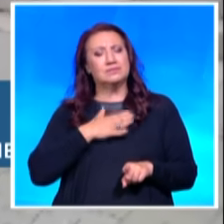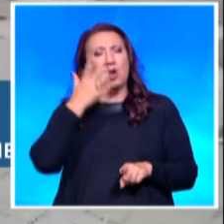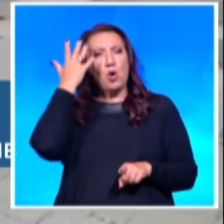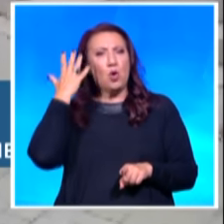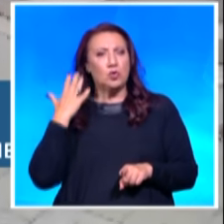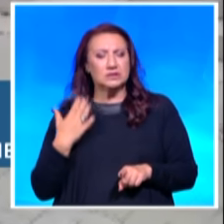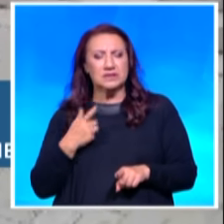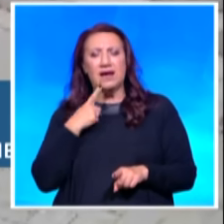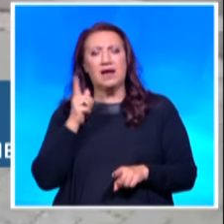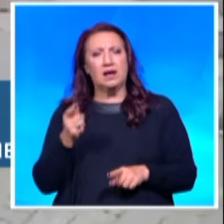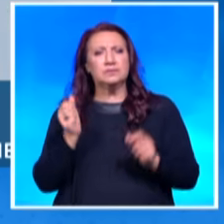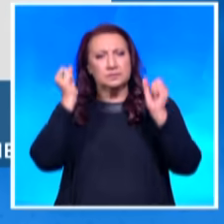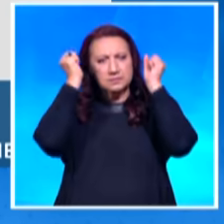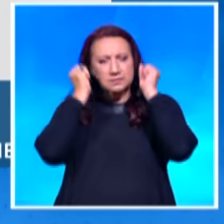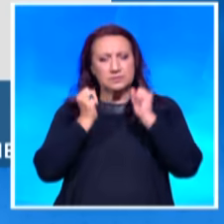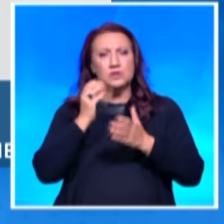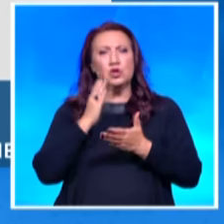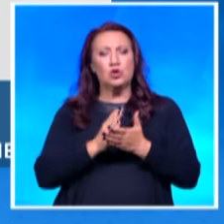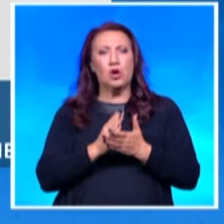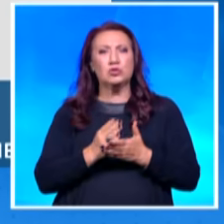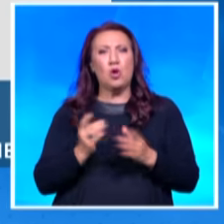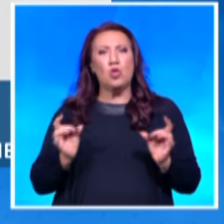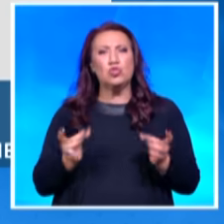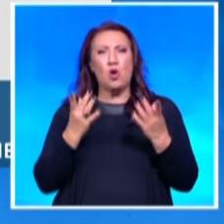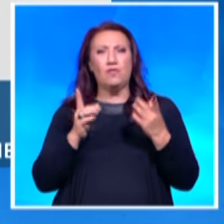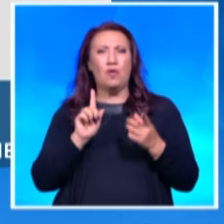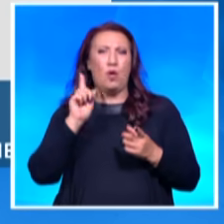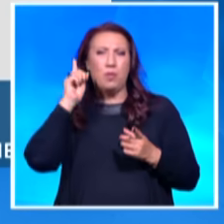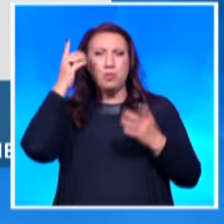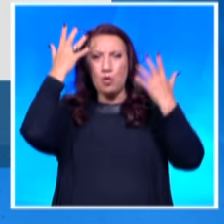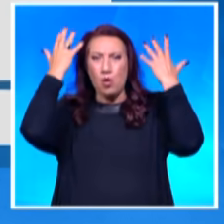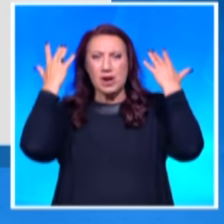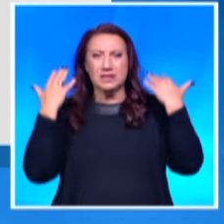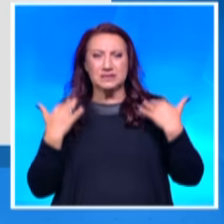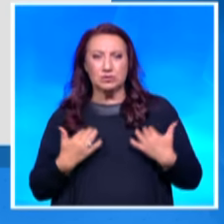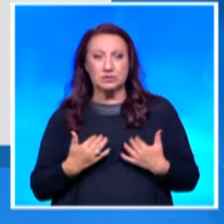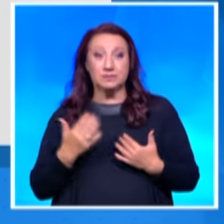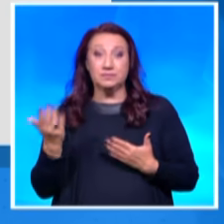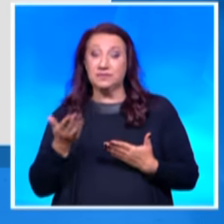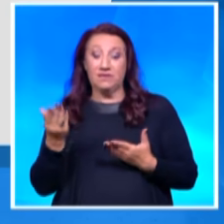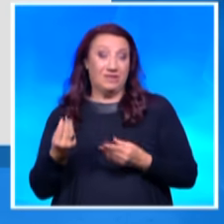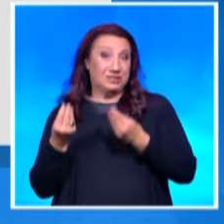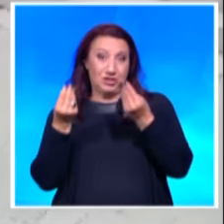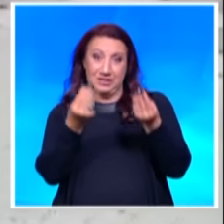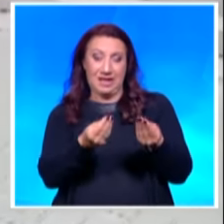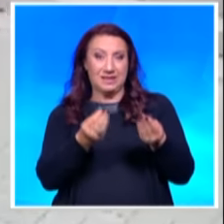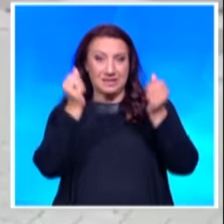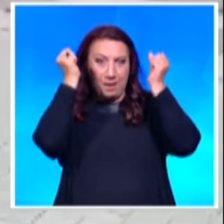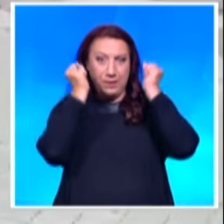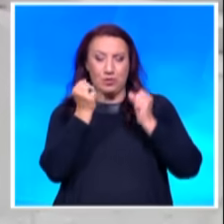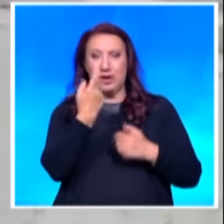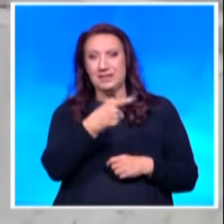на възстановяване на личната й. От коментар във Фейсбук разбираме, че перуката е вече успешно предадена на момичето. Това